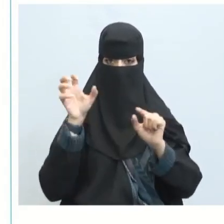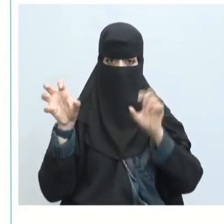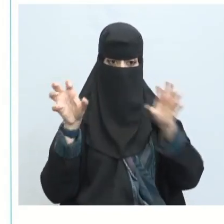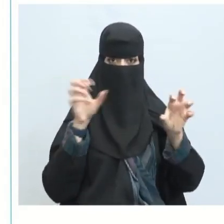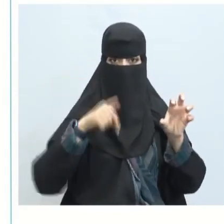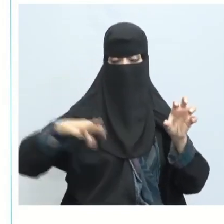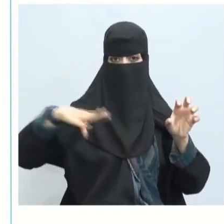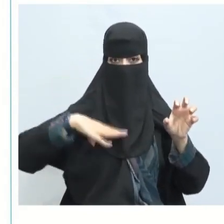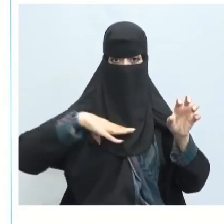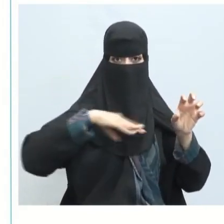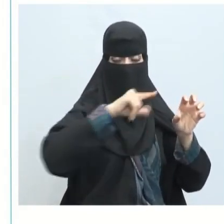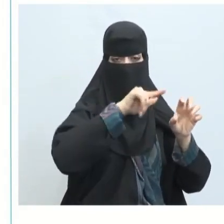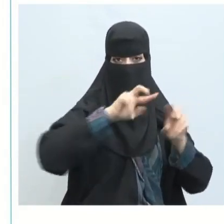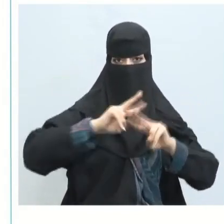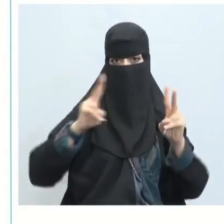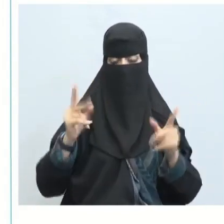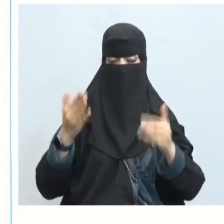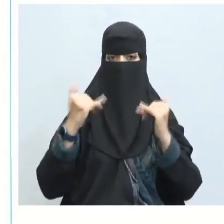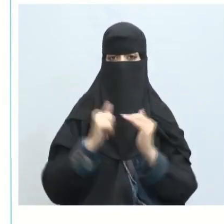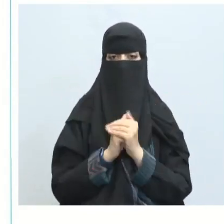خاصه كذلك الموارد